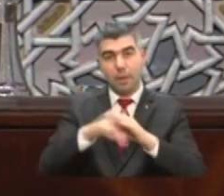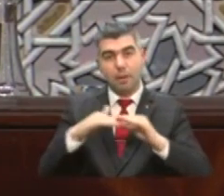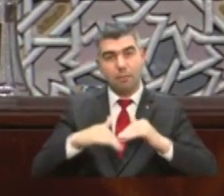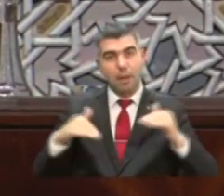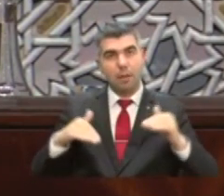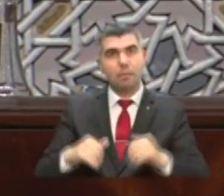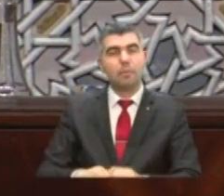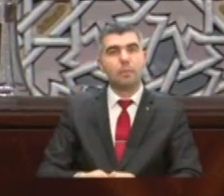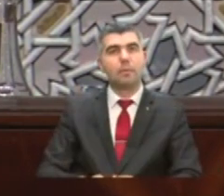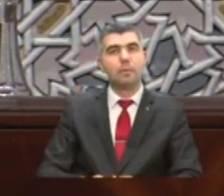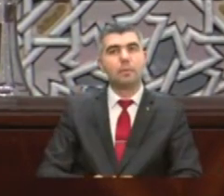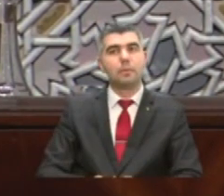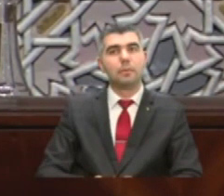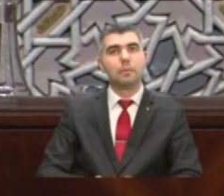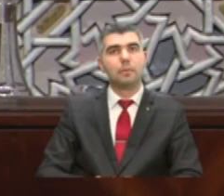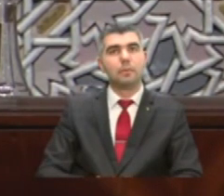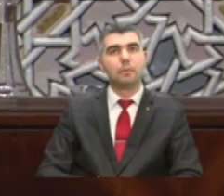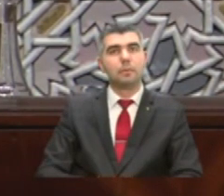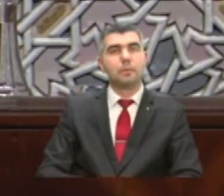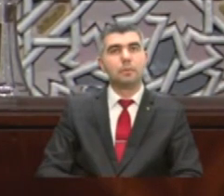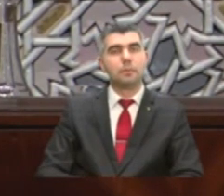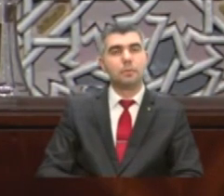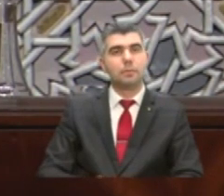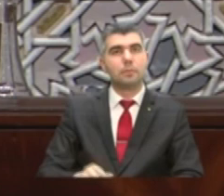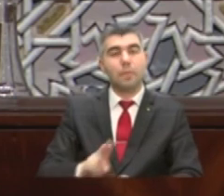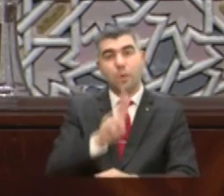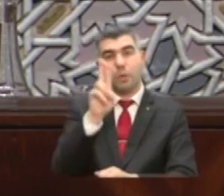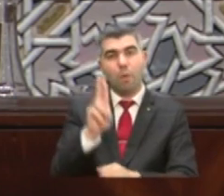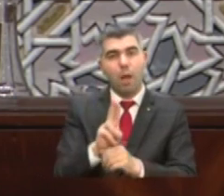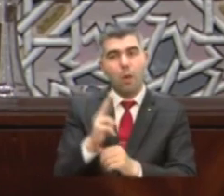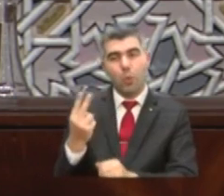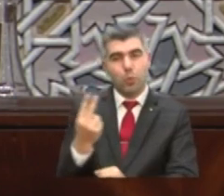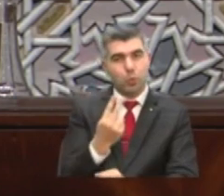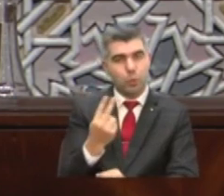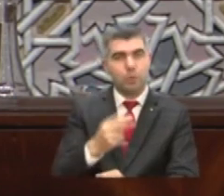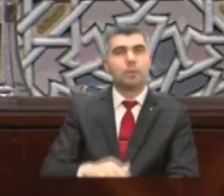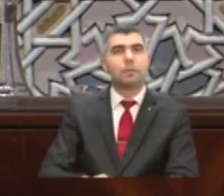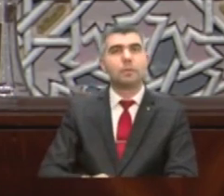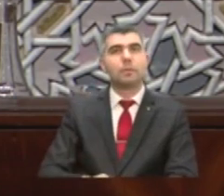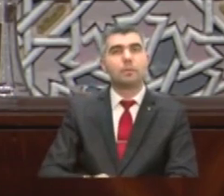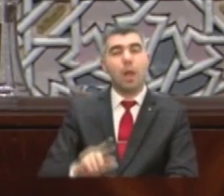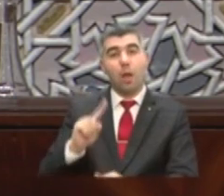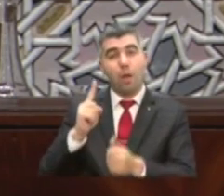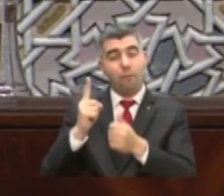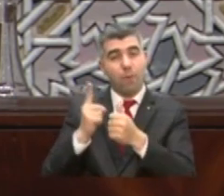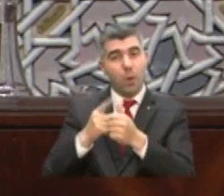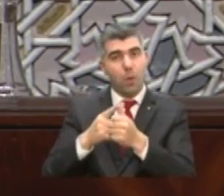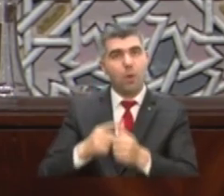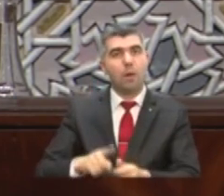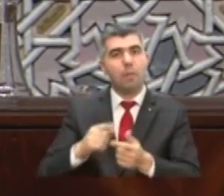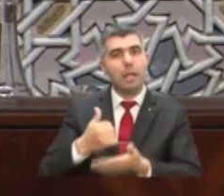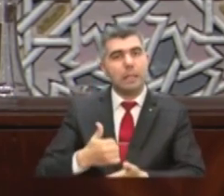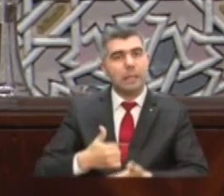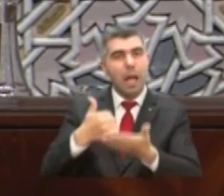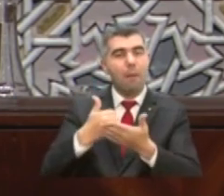الجزء الأخير، والذي يتضمن سؤالين اثنين. الأول حول موضوع دعم